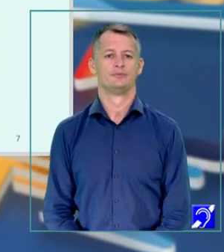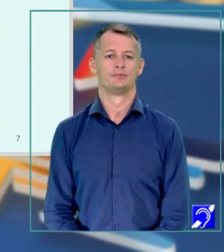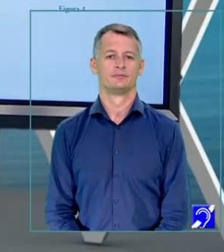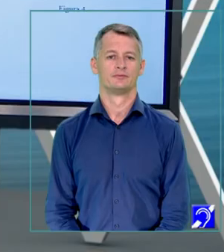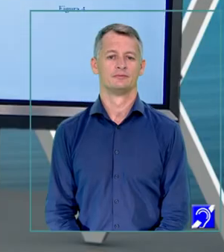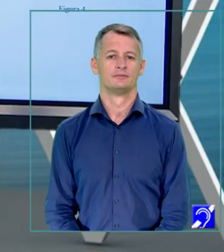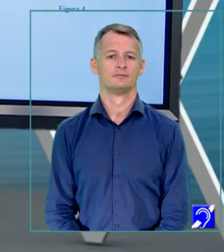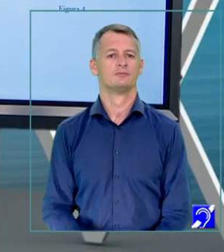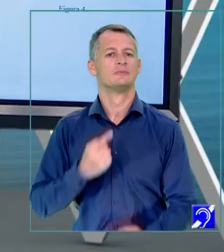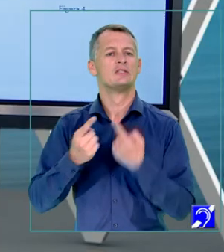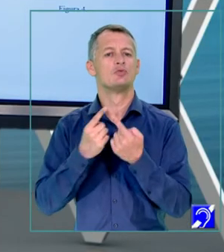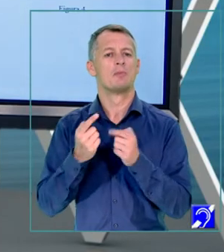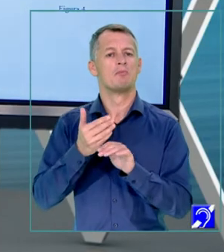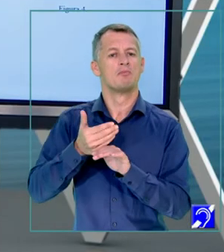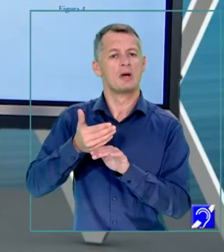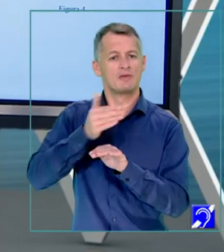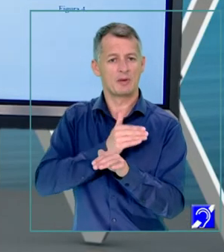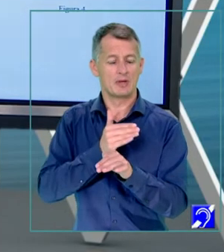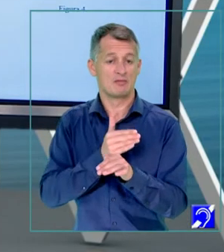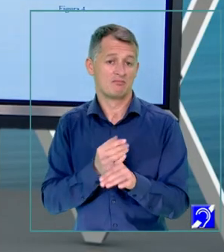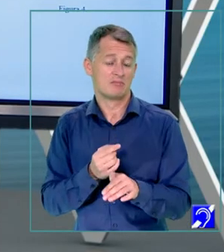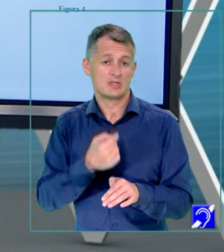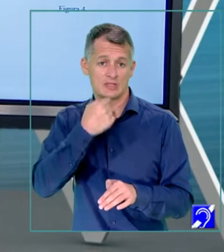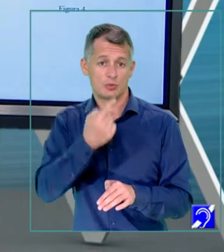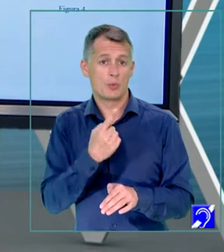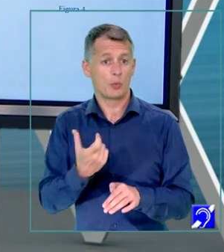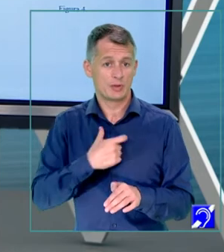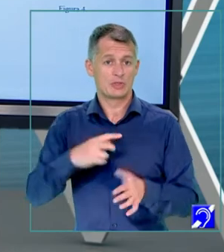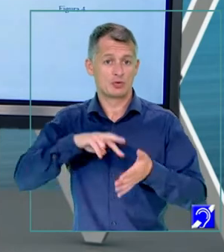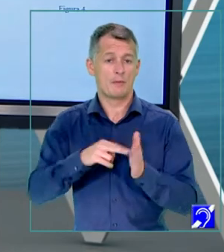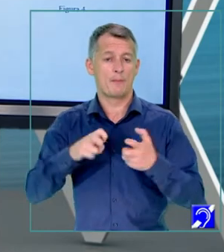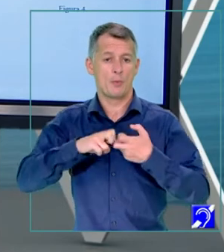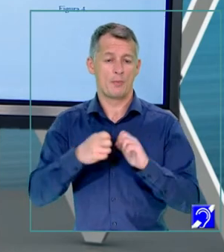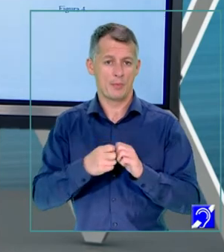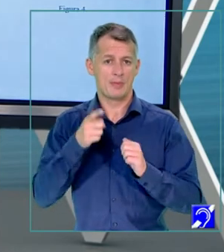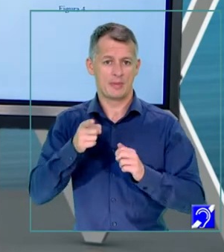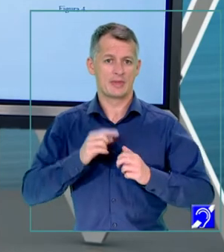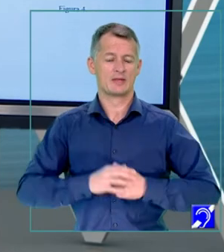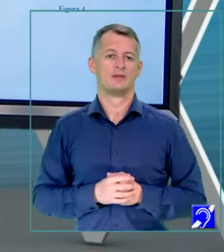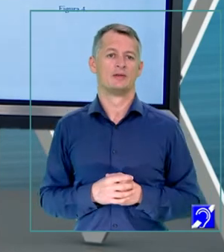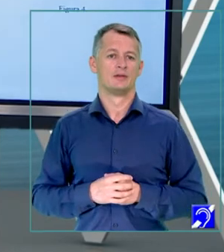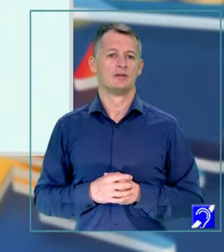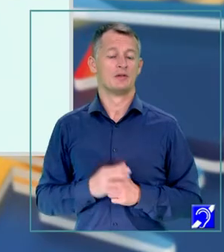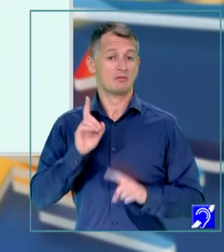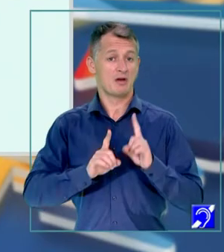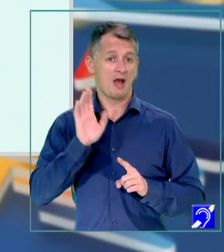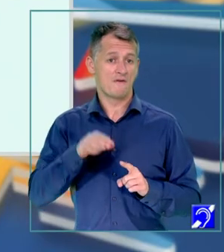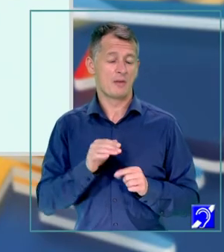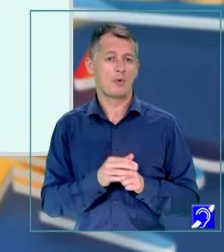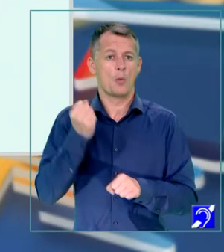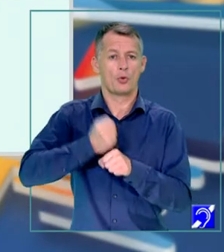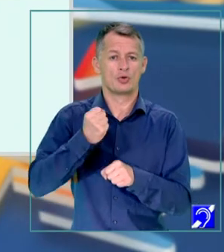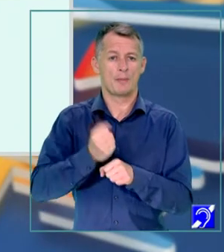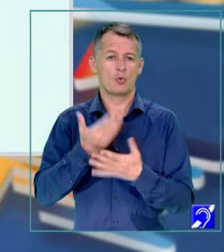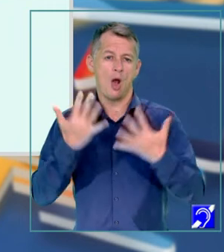discuția precedentă sugerează că putem rezolva probleme de optimizare și calcula rata e schimbare dacă avem un procedeu pentru